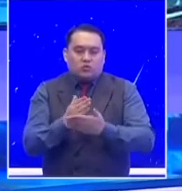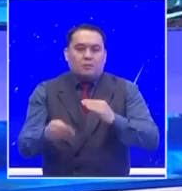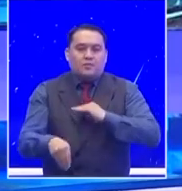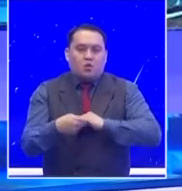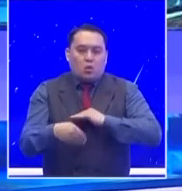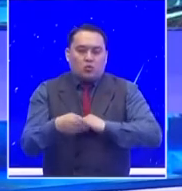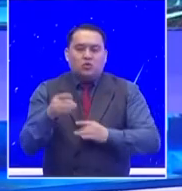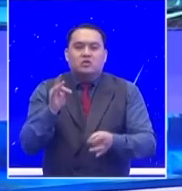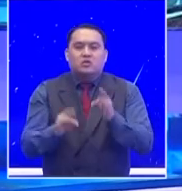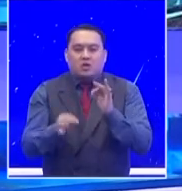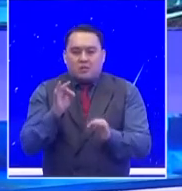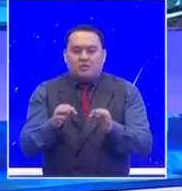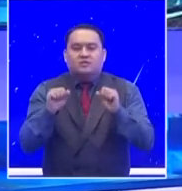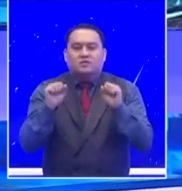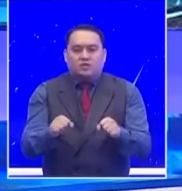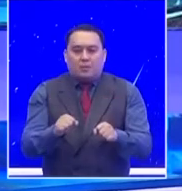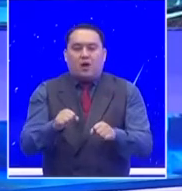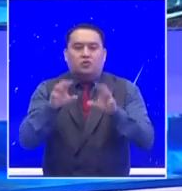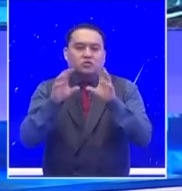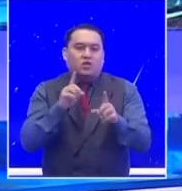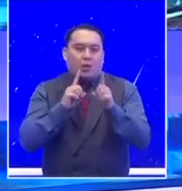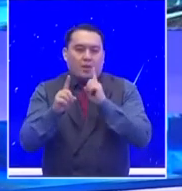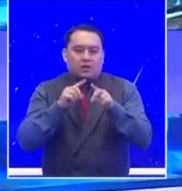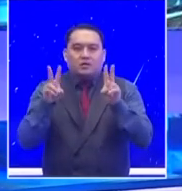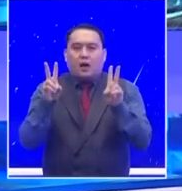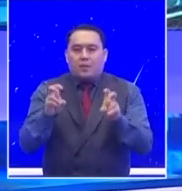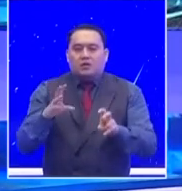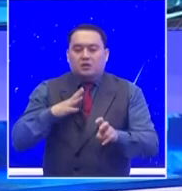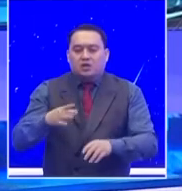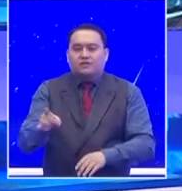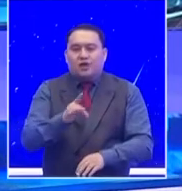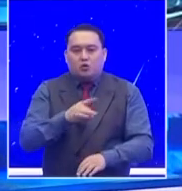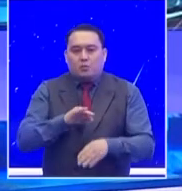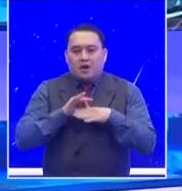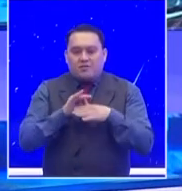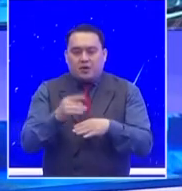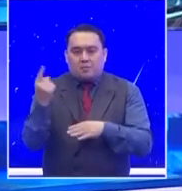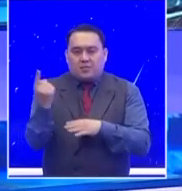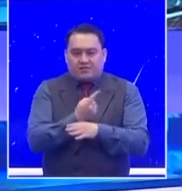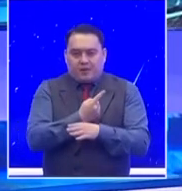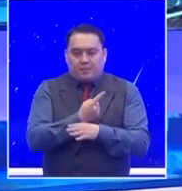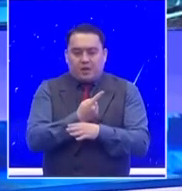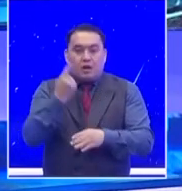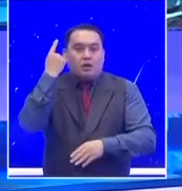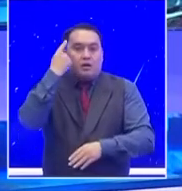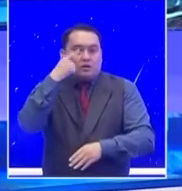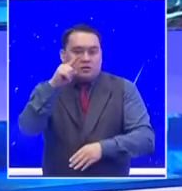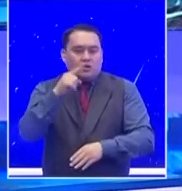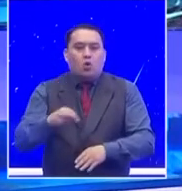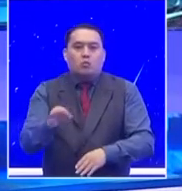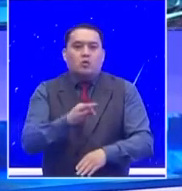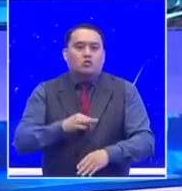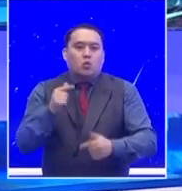проектов нормативных правовых актов. Семинар-тренинг по этой теме в нашем регионе проводится впервые по инициативе